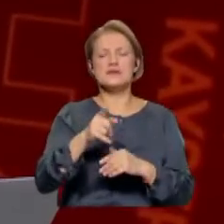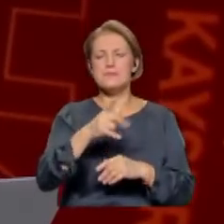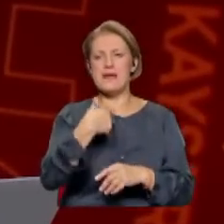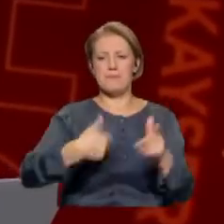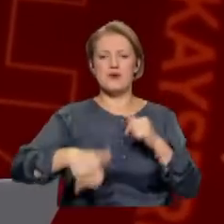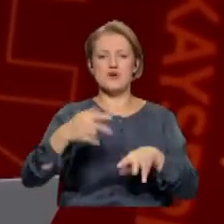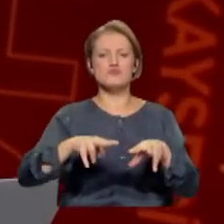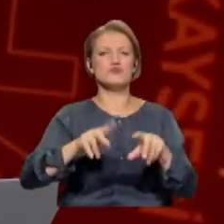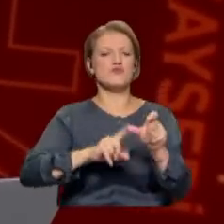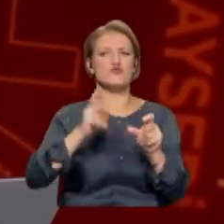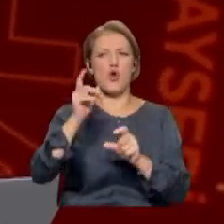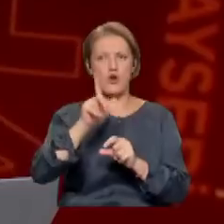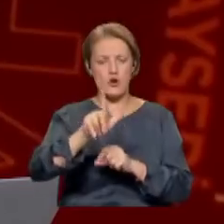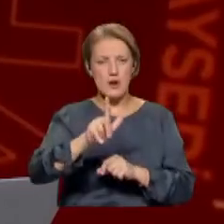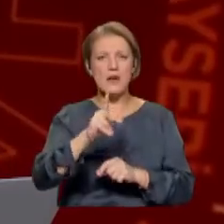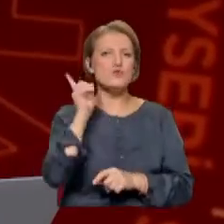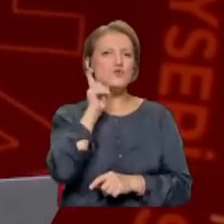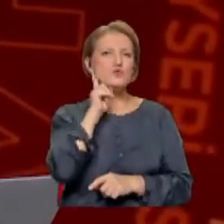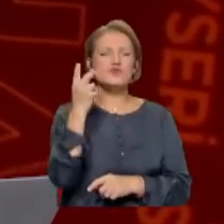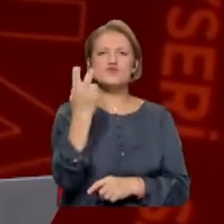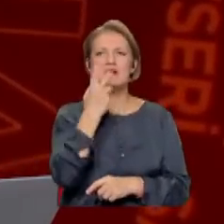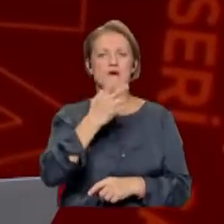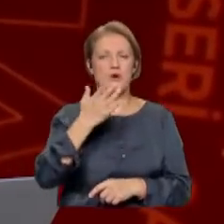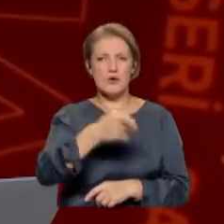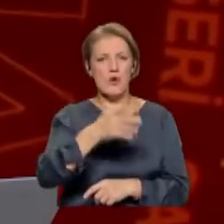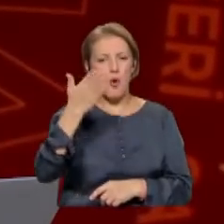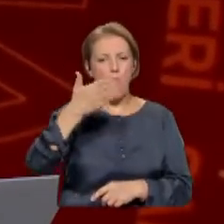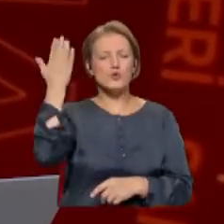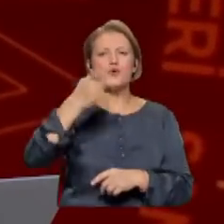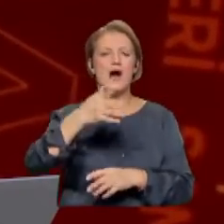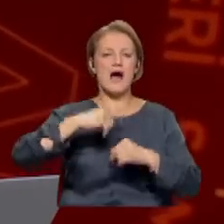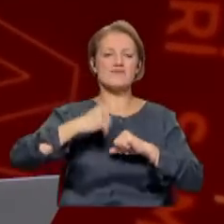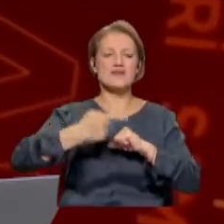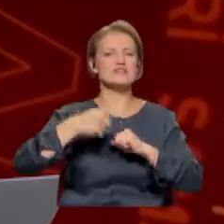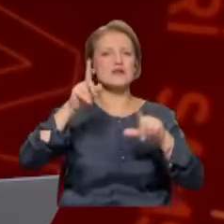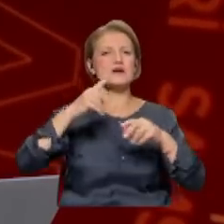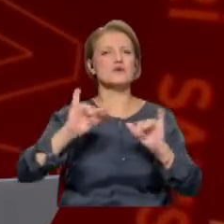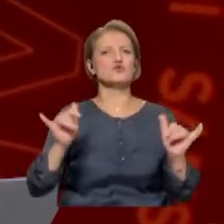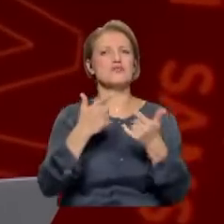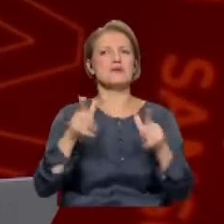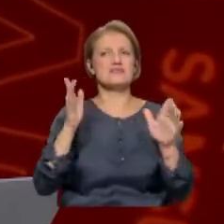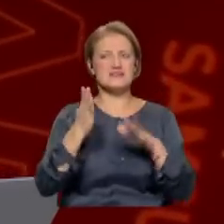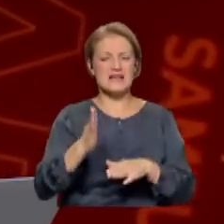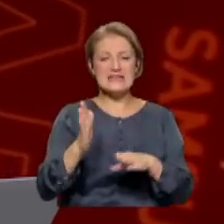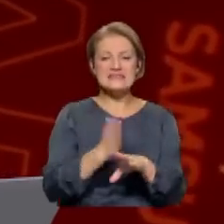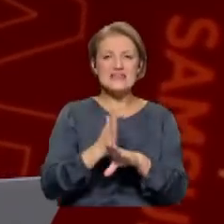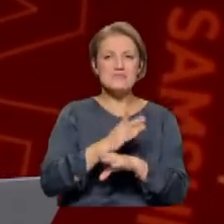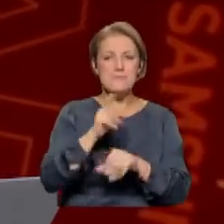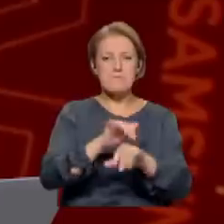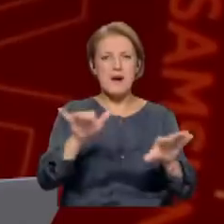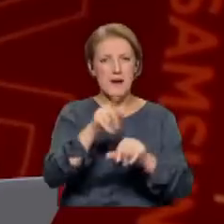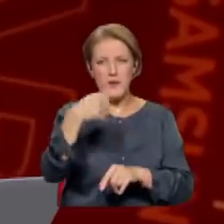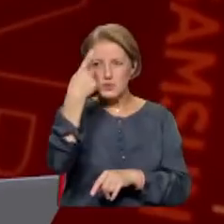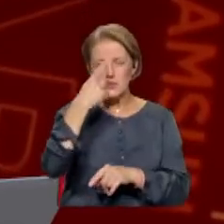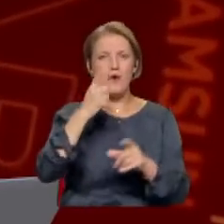Başkanı Mustafa Çöl, ünlü şarkıcının Onur Haftası'nı kutlaması ve yaptığı paylaşımlarını gerekçe göstererek